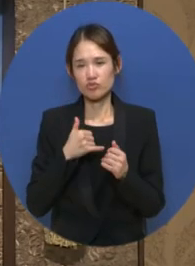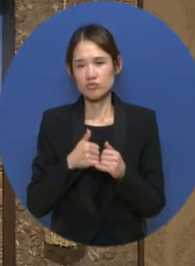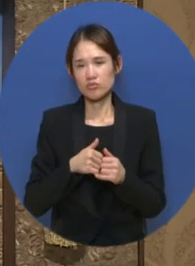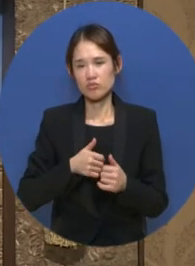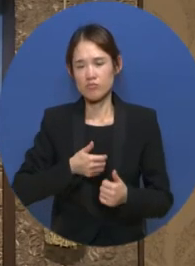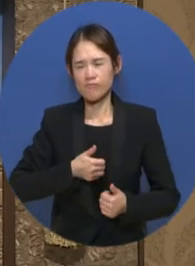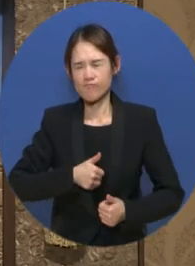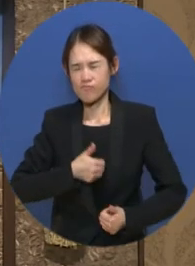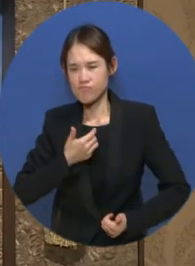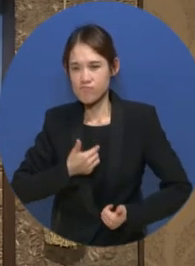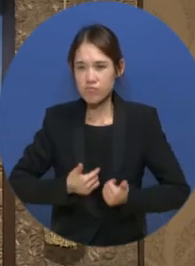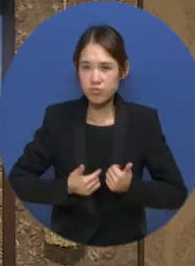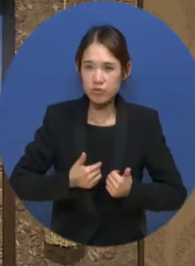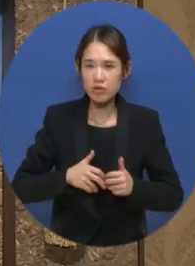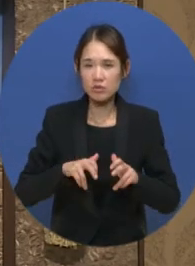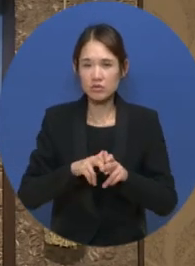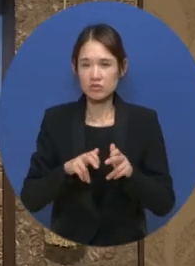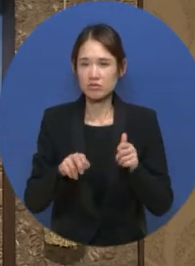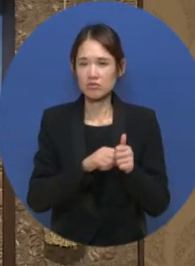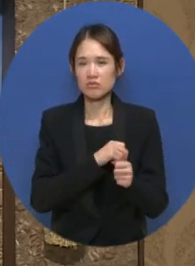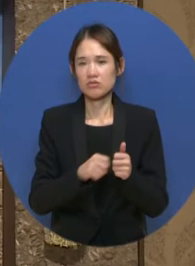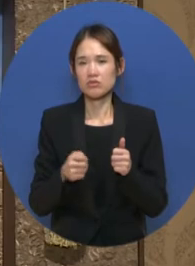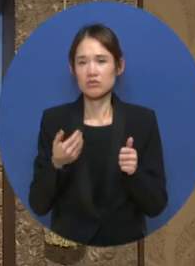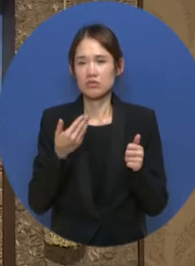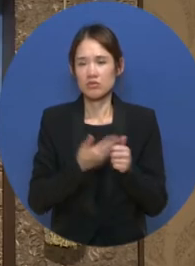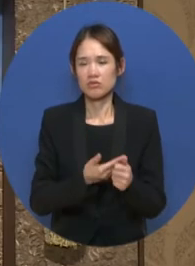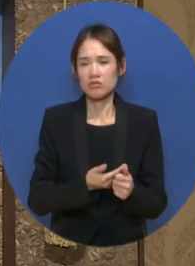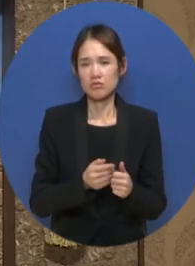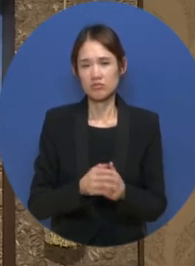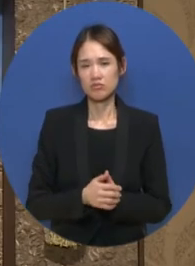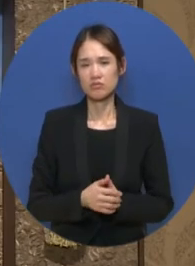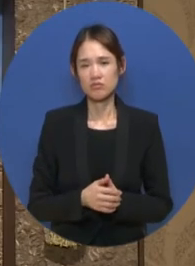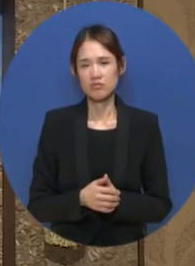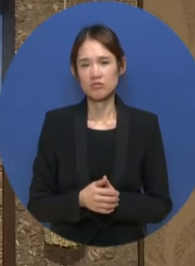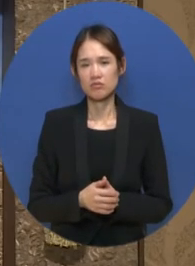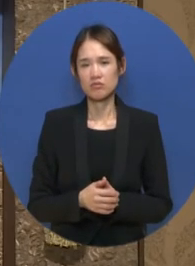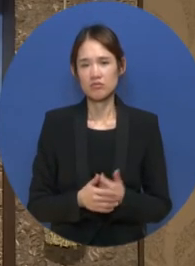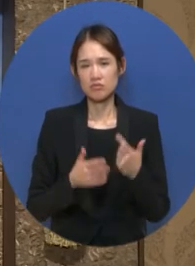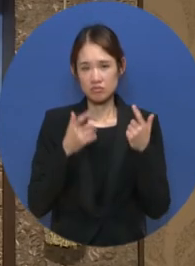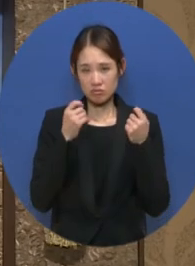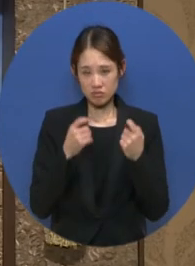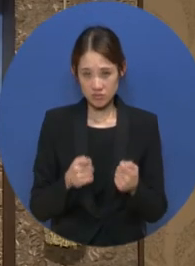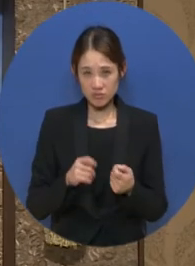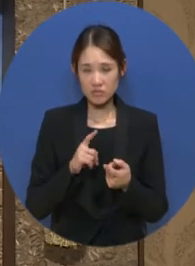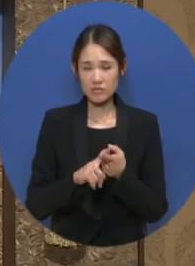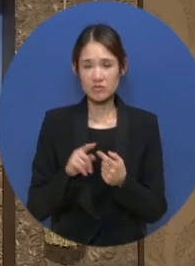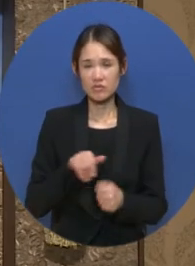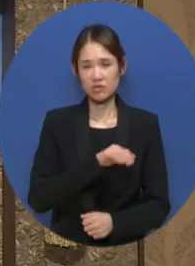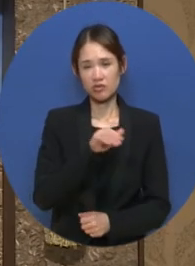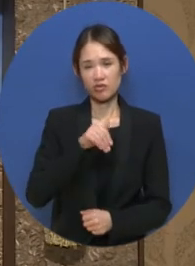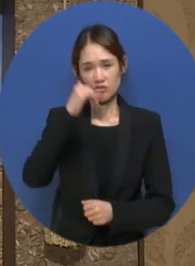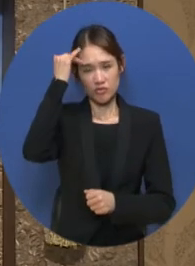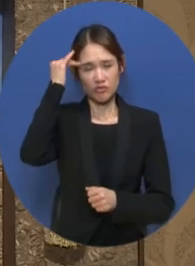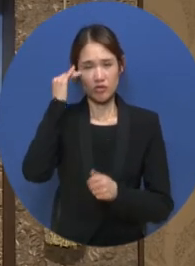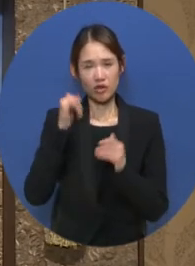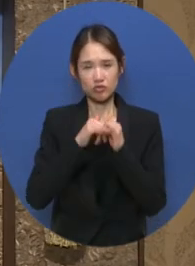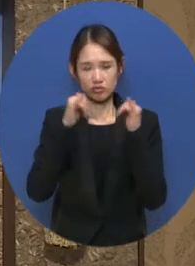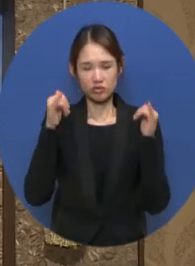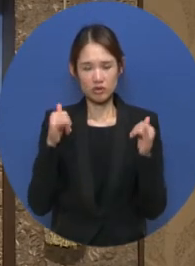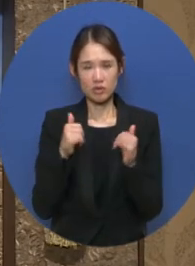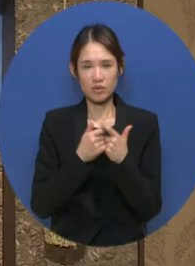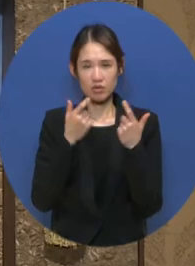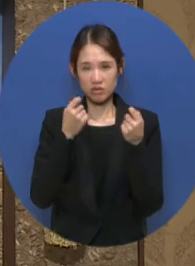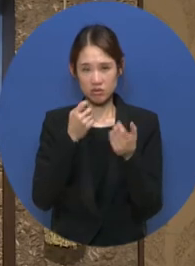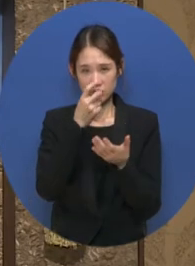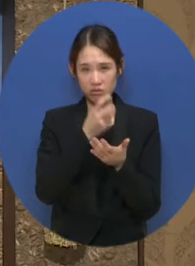뭐 누군가에게 이렇게 분풀이를 장애학생 한테 한건데요 이런 것들에 대해서 사실 어 이제